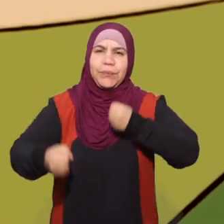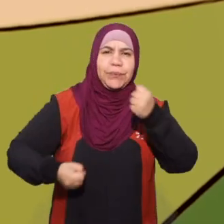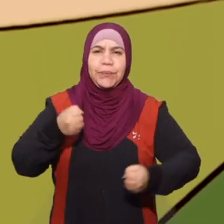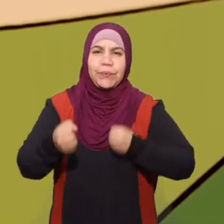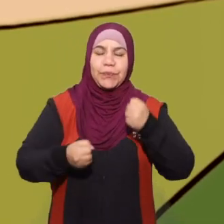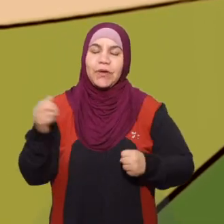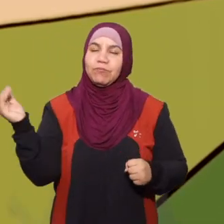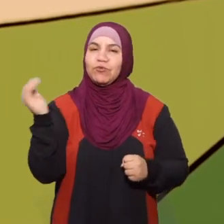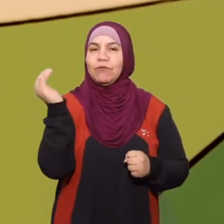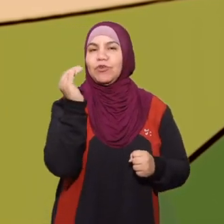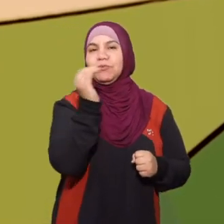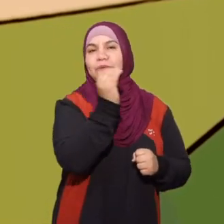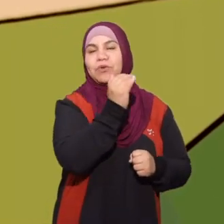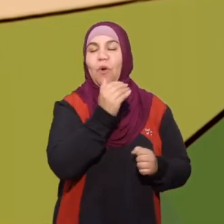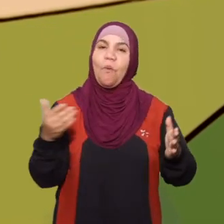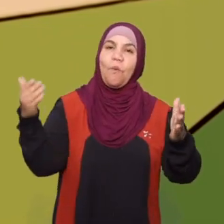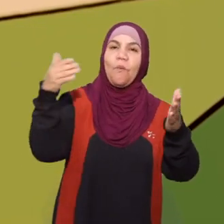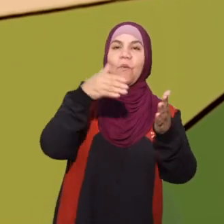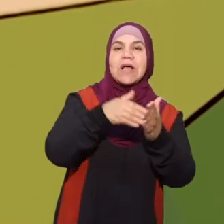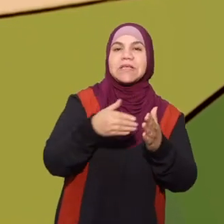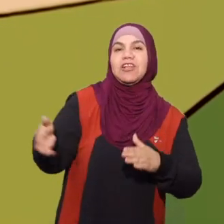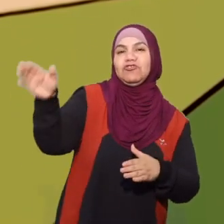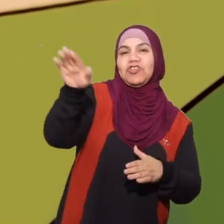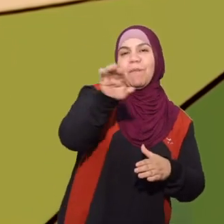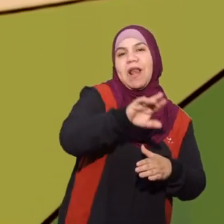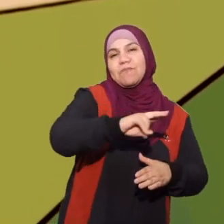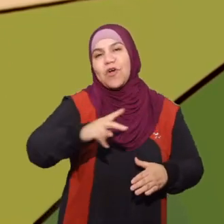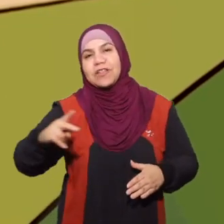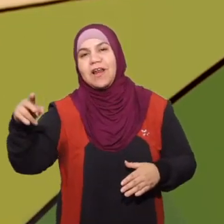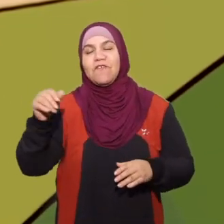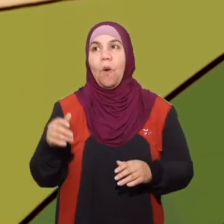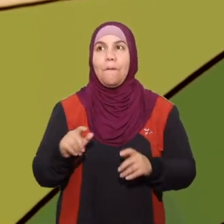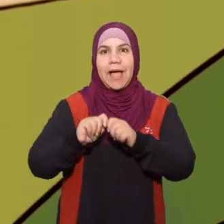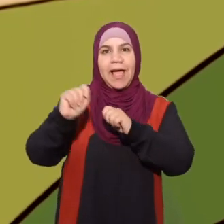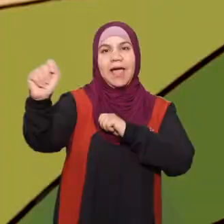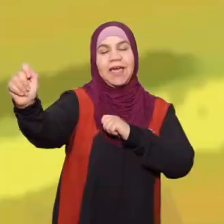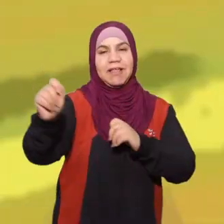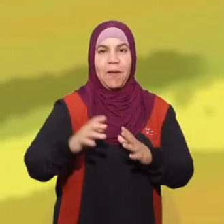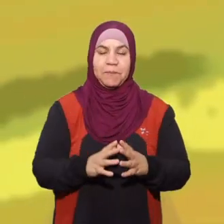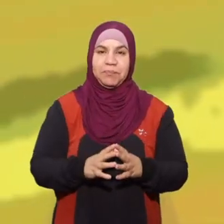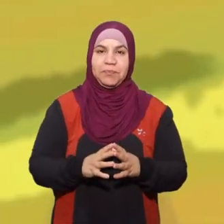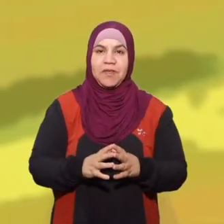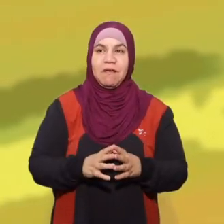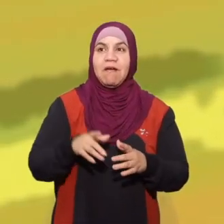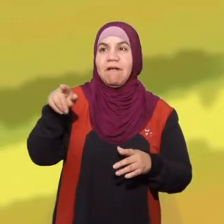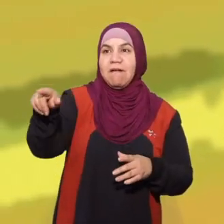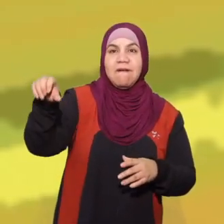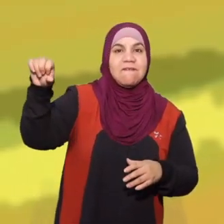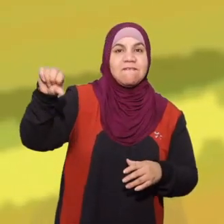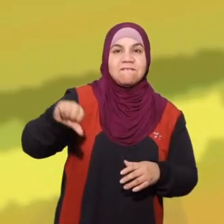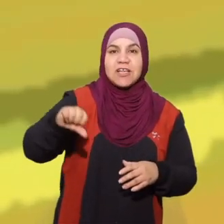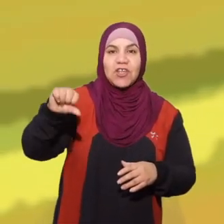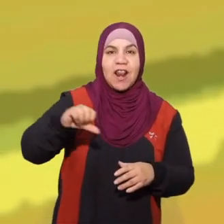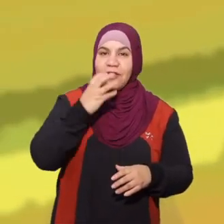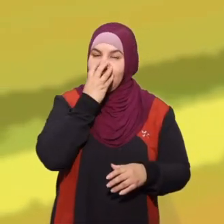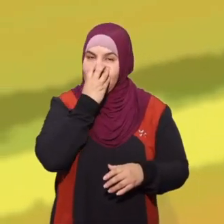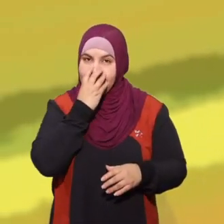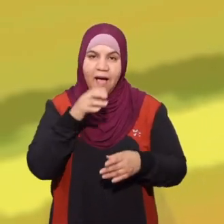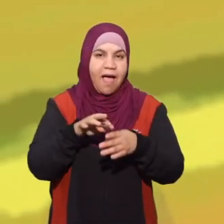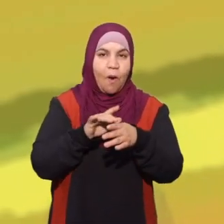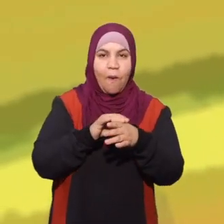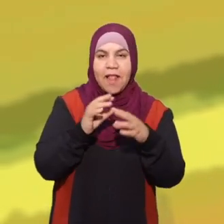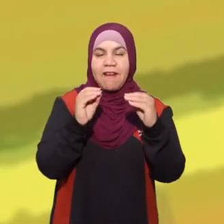للريح وركض حتى وصل إلى التلال البعيدة. وهكذا فشل الذئب في أن يصير